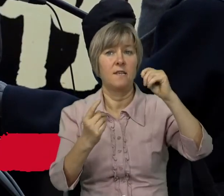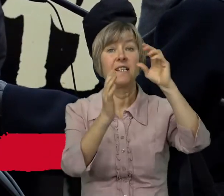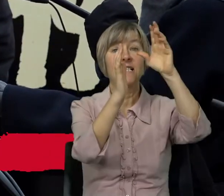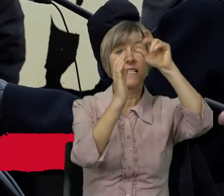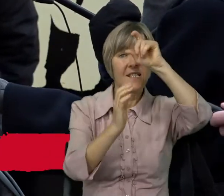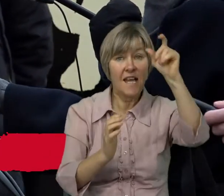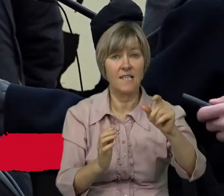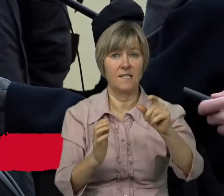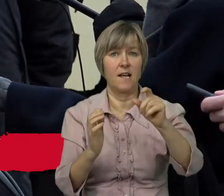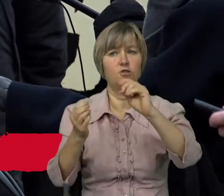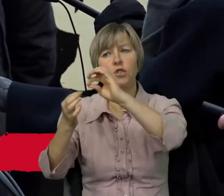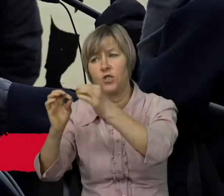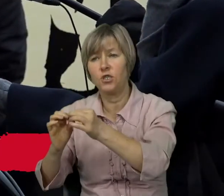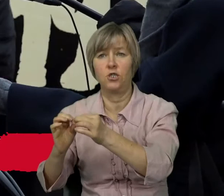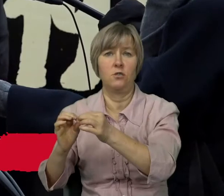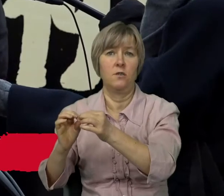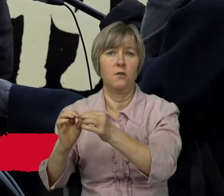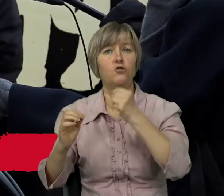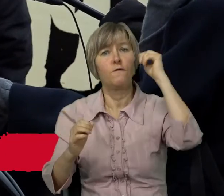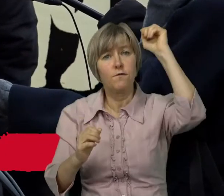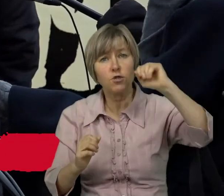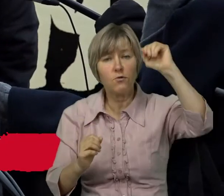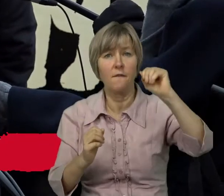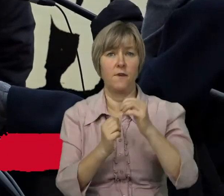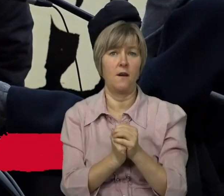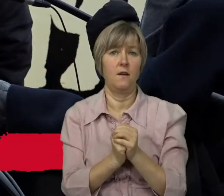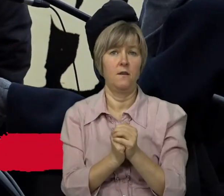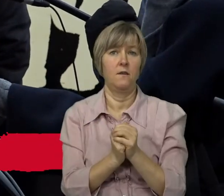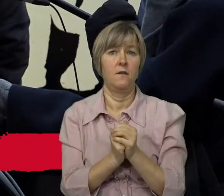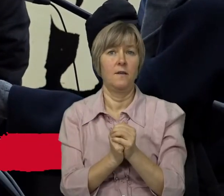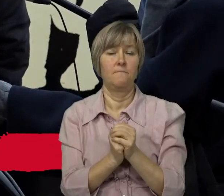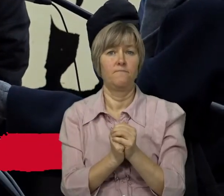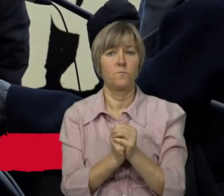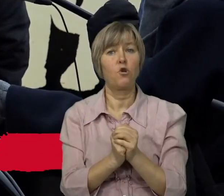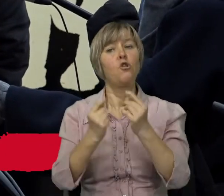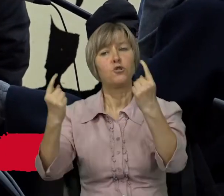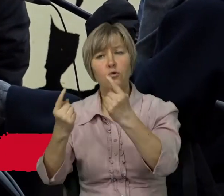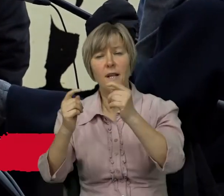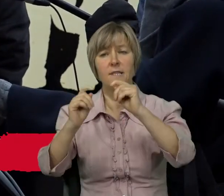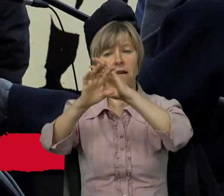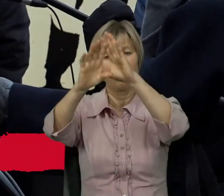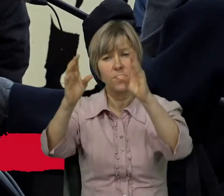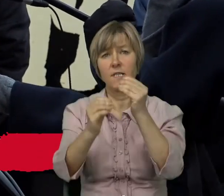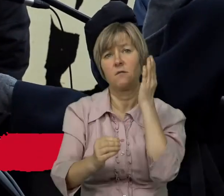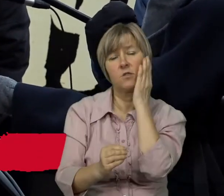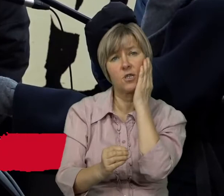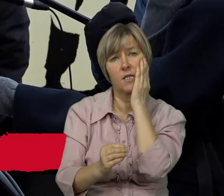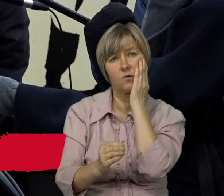Gdyni, Wrocławia, czy burmistrza Krynicy Morskiej, tylko jest sytuacja naszych mieszkańców. W ten symboliczny